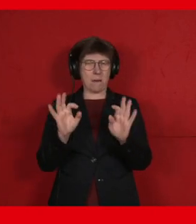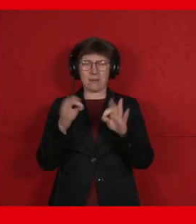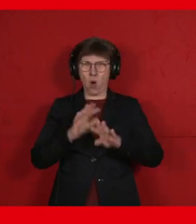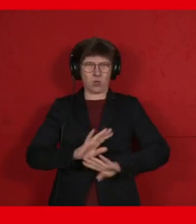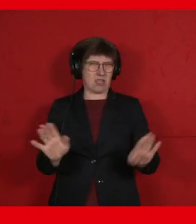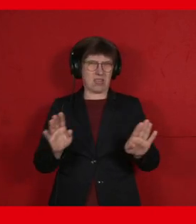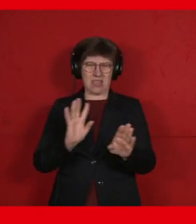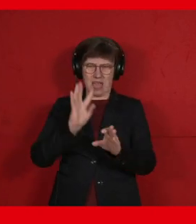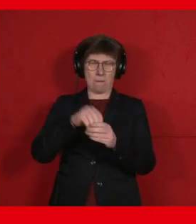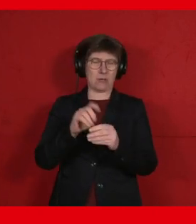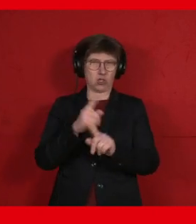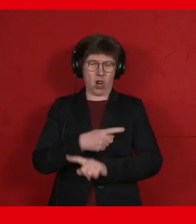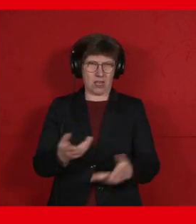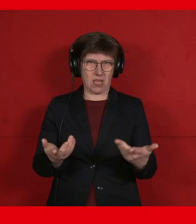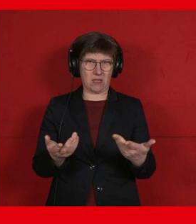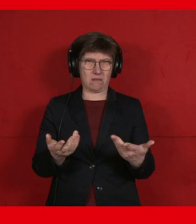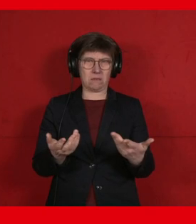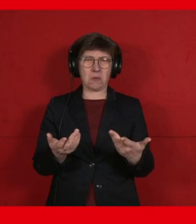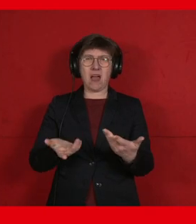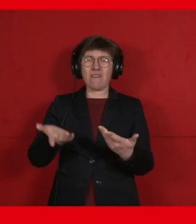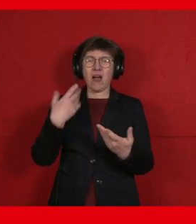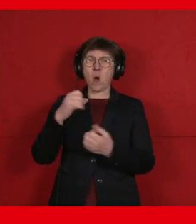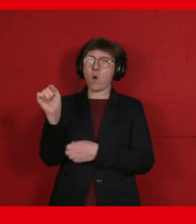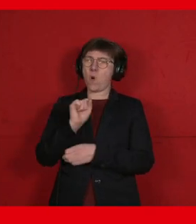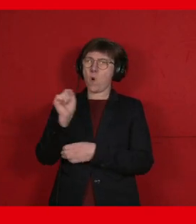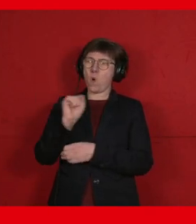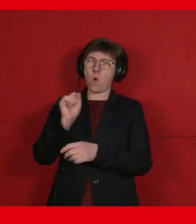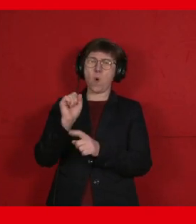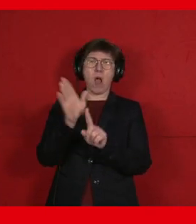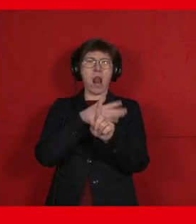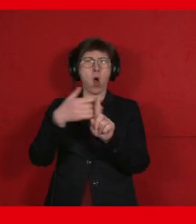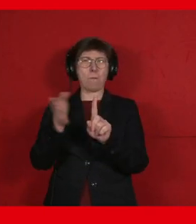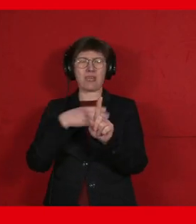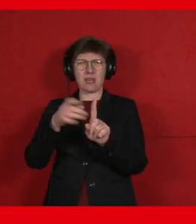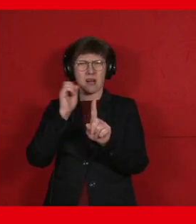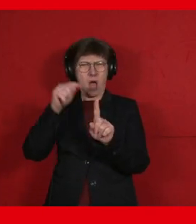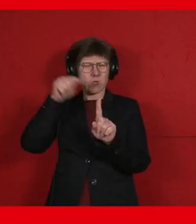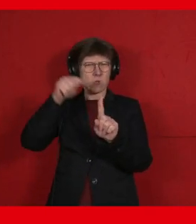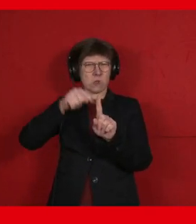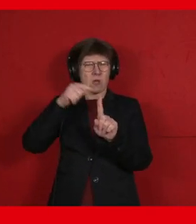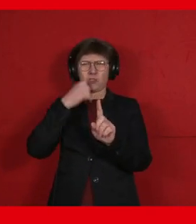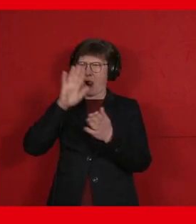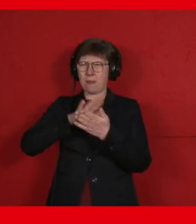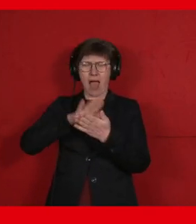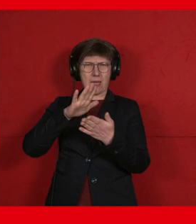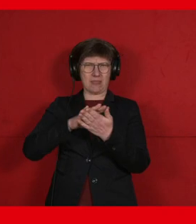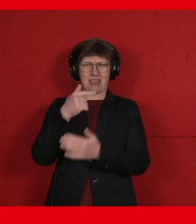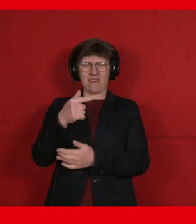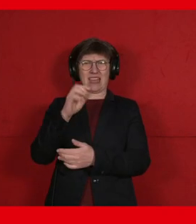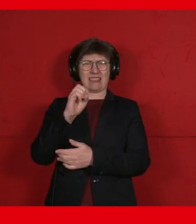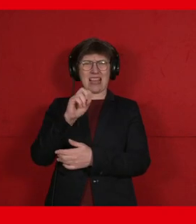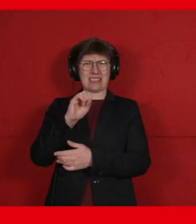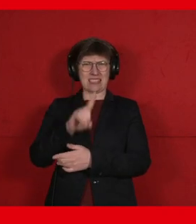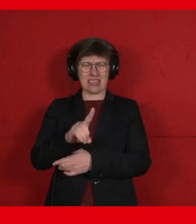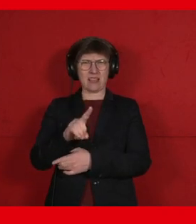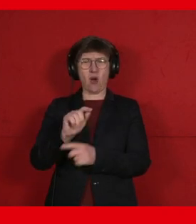gebraucht oder eingebaut wurden. Und es gab starke Lobbys, die natürlich ein Interesse hatten, dass es so blieb. Weil